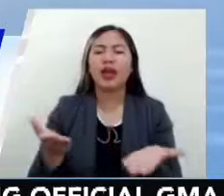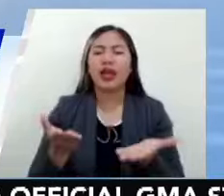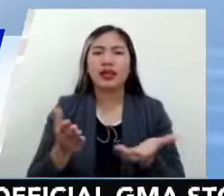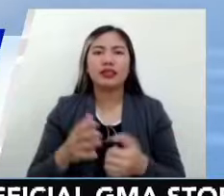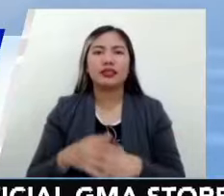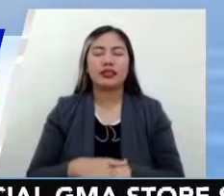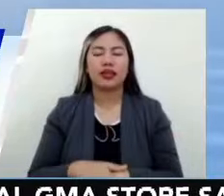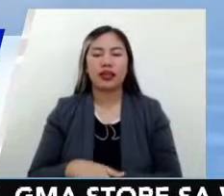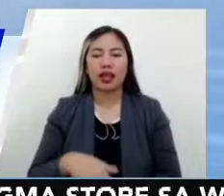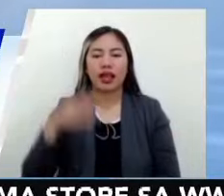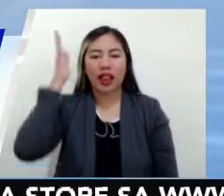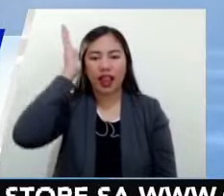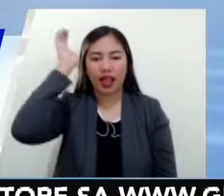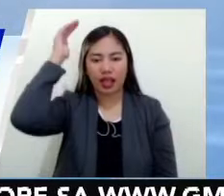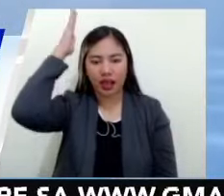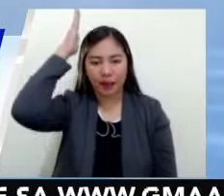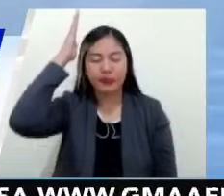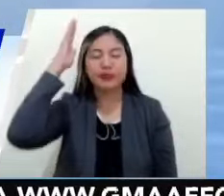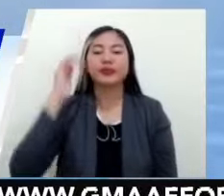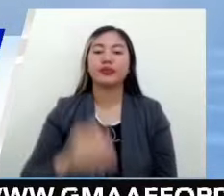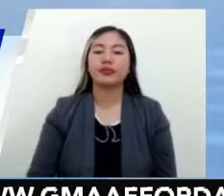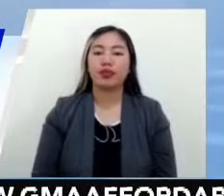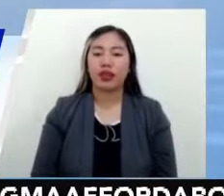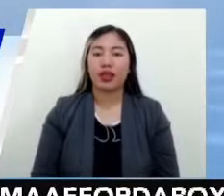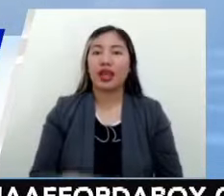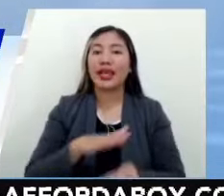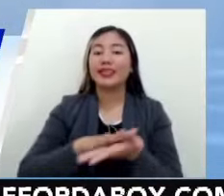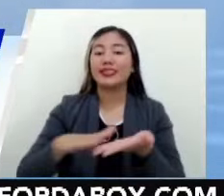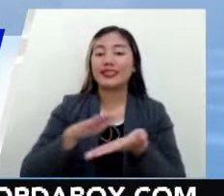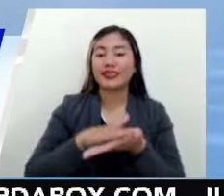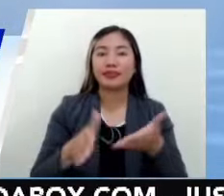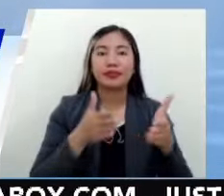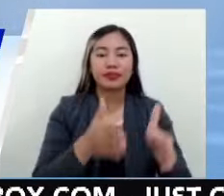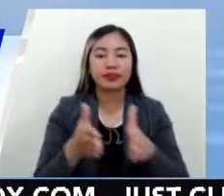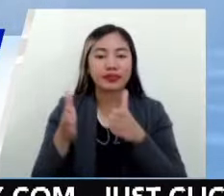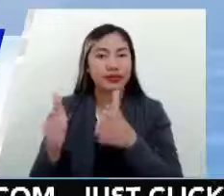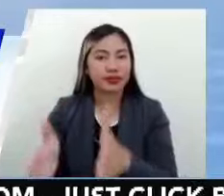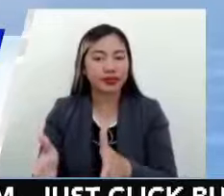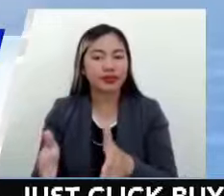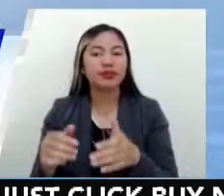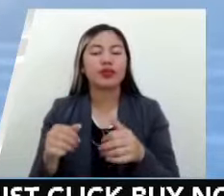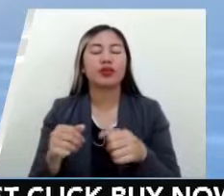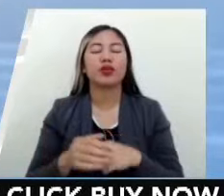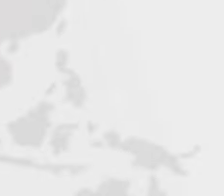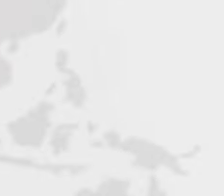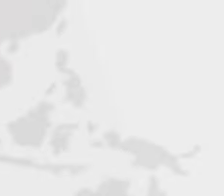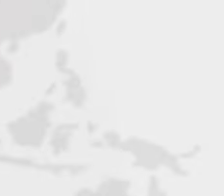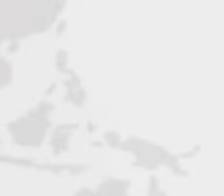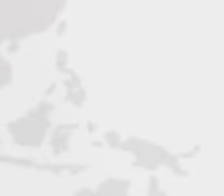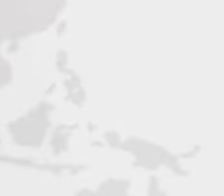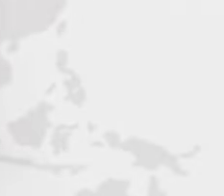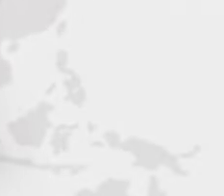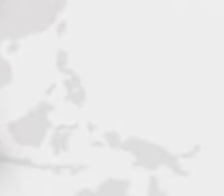clearing operations ang mga lgu para muling madaanan ang mga naturang kalsada h